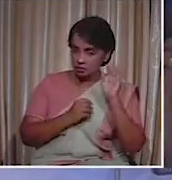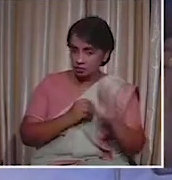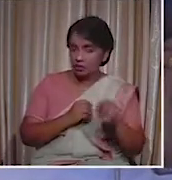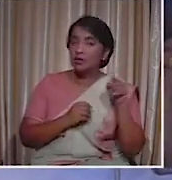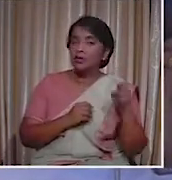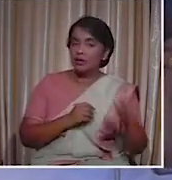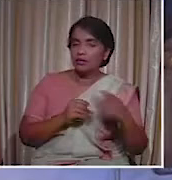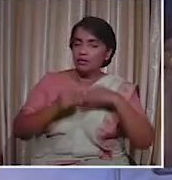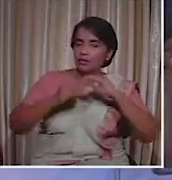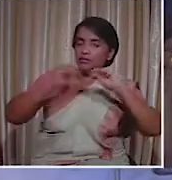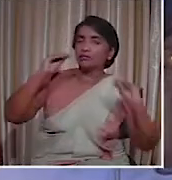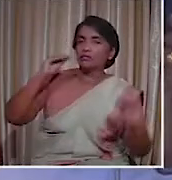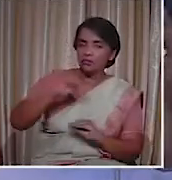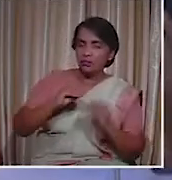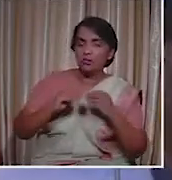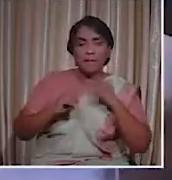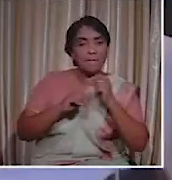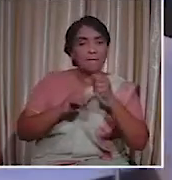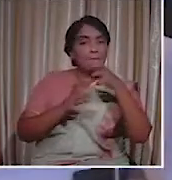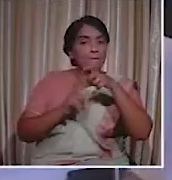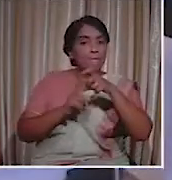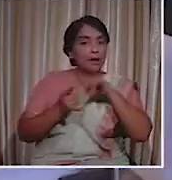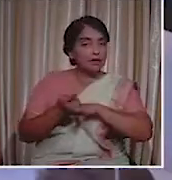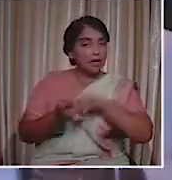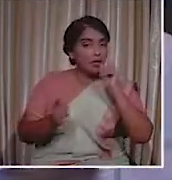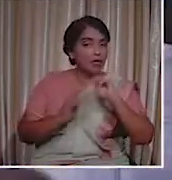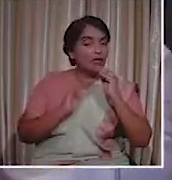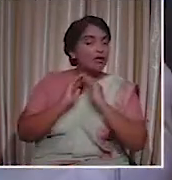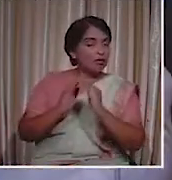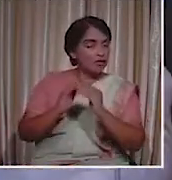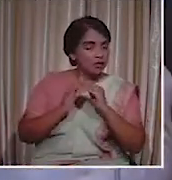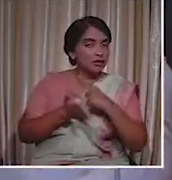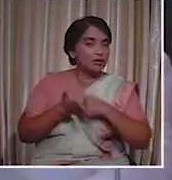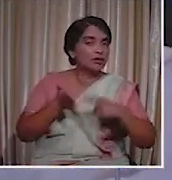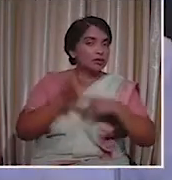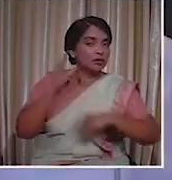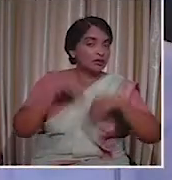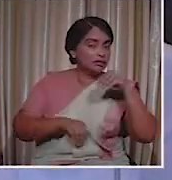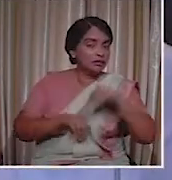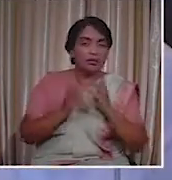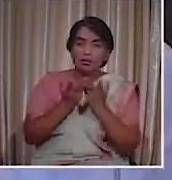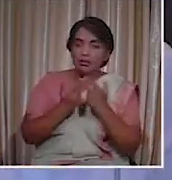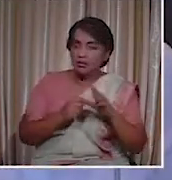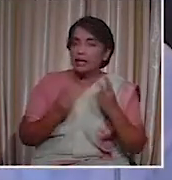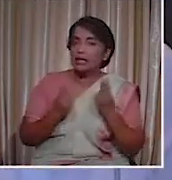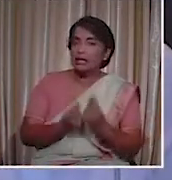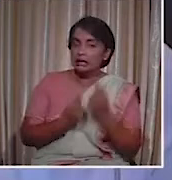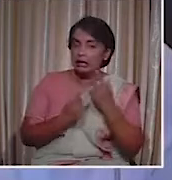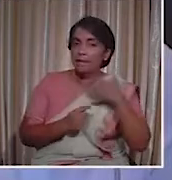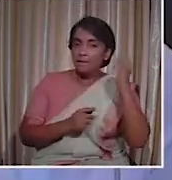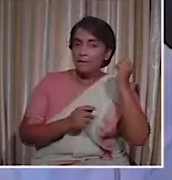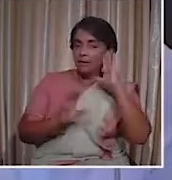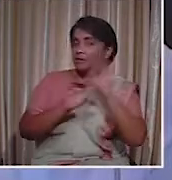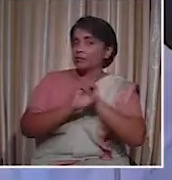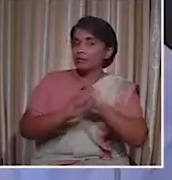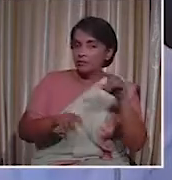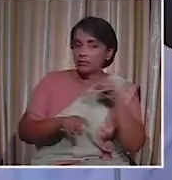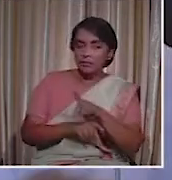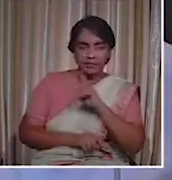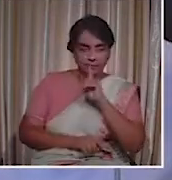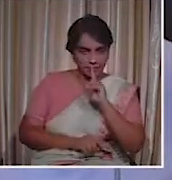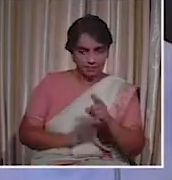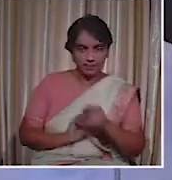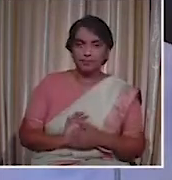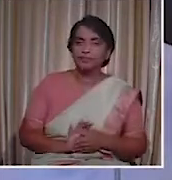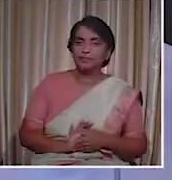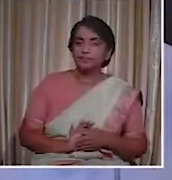ඒට අතිරේකව අවශ්‍ය නම් ප්‍රාදේශීය ලේකම් කාර්යාලවල ඡන්දේ ගණමක් කොට ඉක්මනින් ප්‍රතිඵලය ගෙනීමට යෝජනා කර